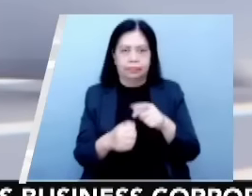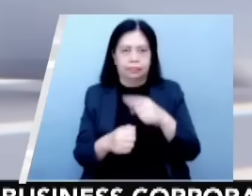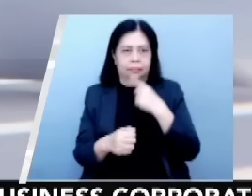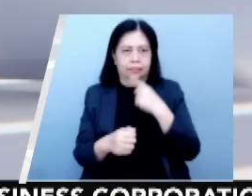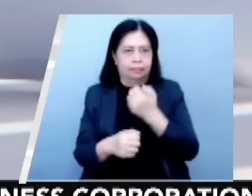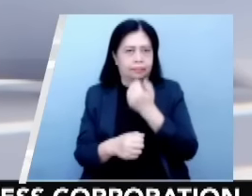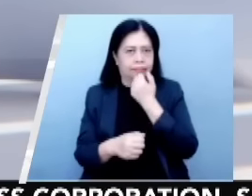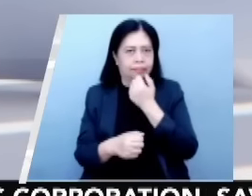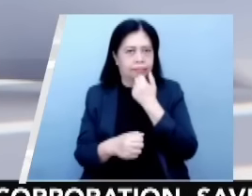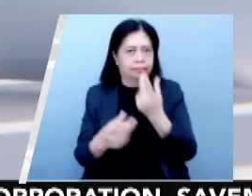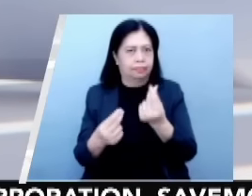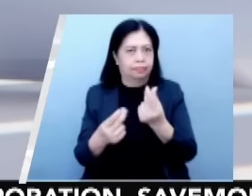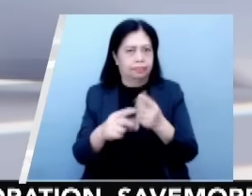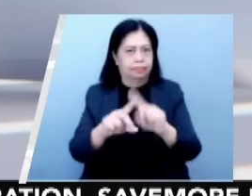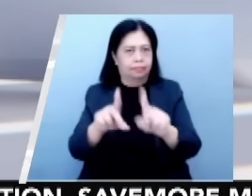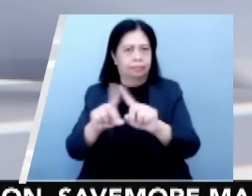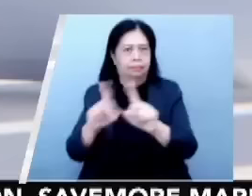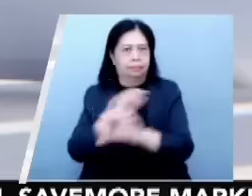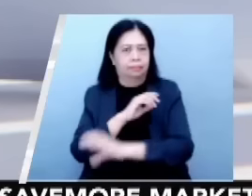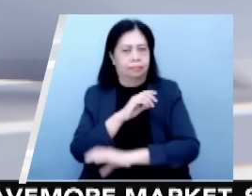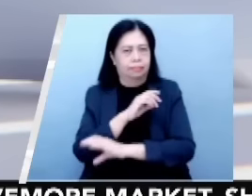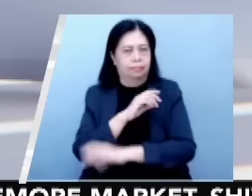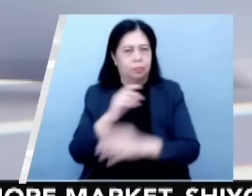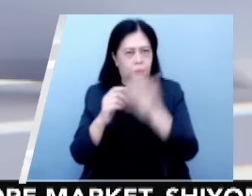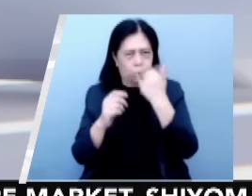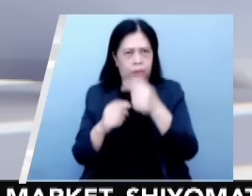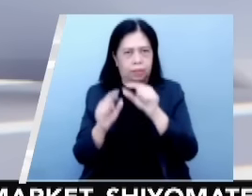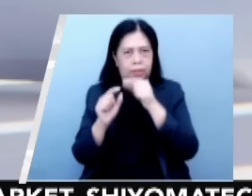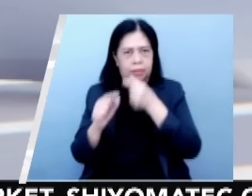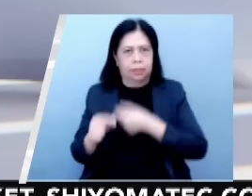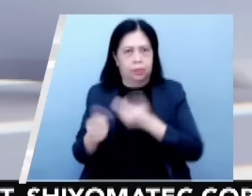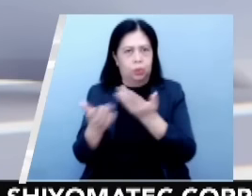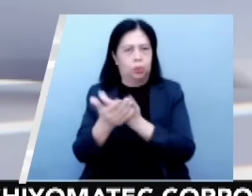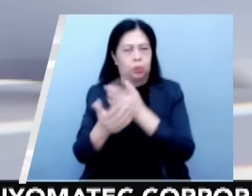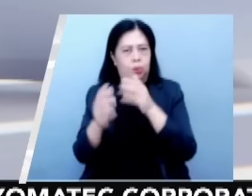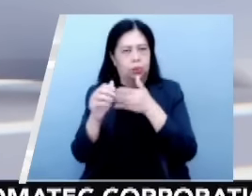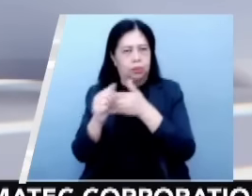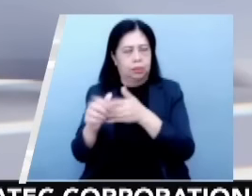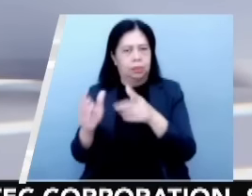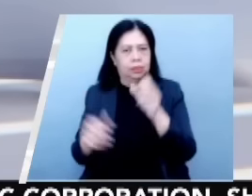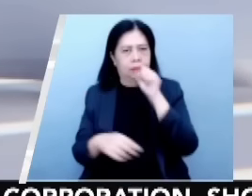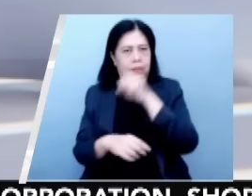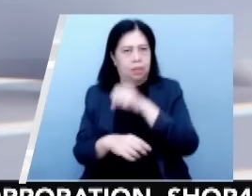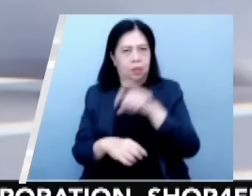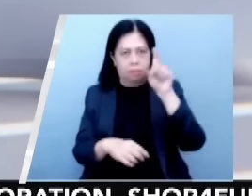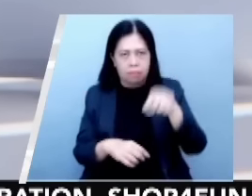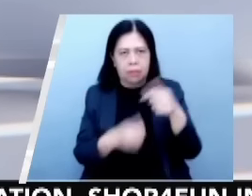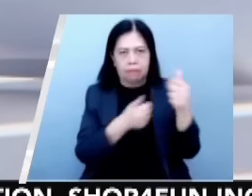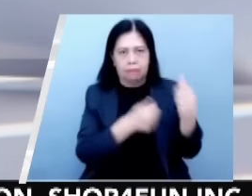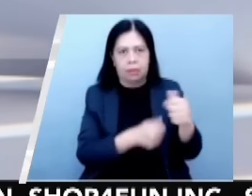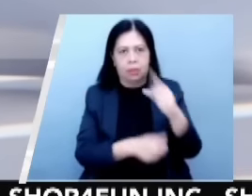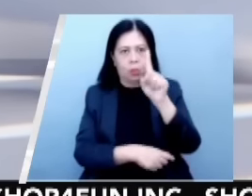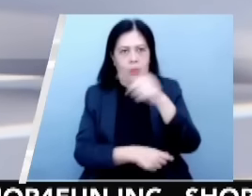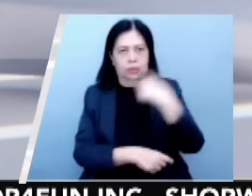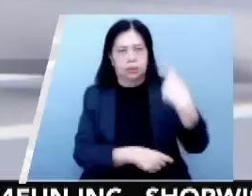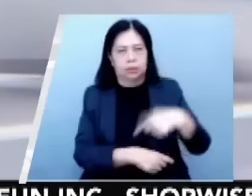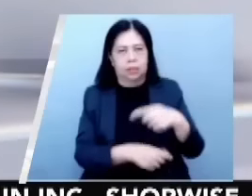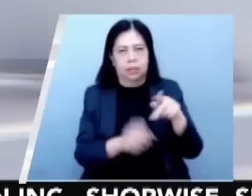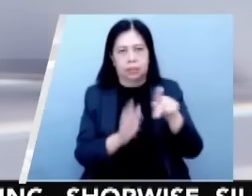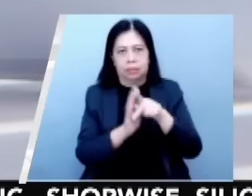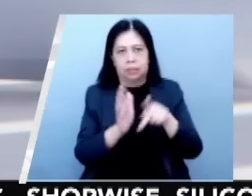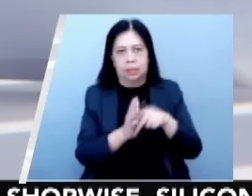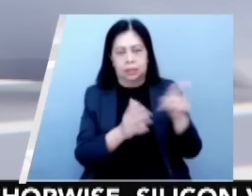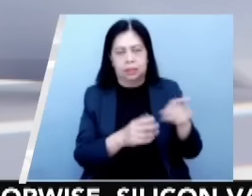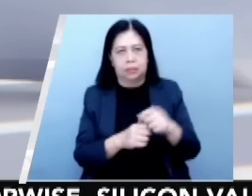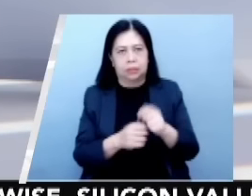ng mga bansang bumati sa bagong leader ng Taiwan na paglabag daw sa One China Policy. Naghain na raw sila ng mga